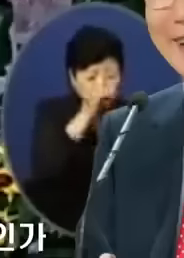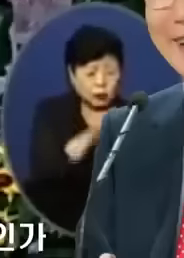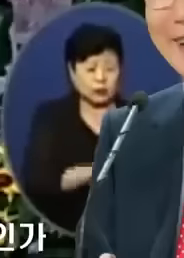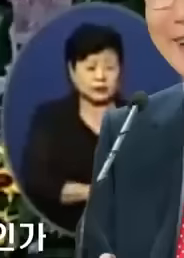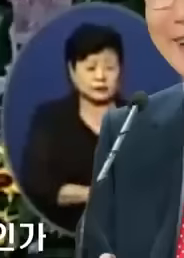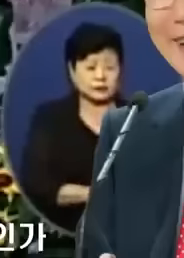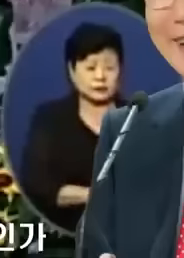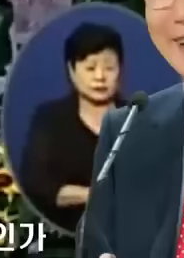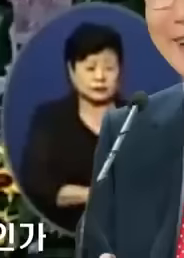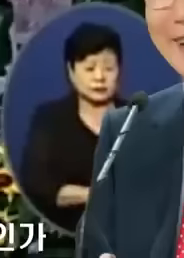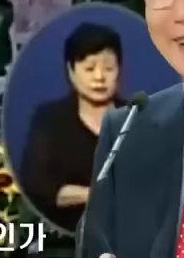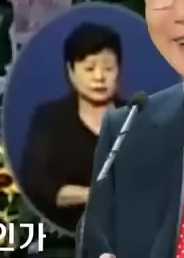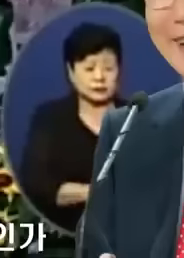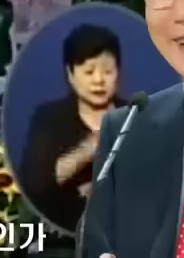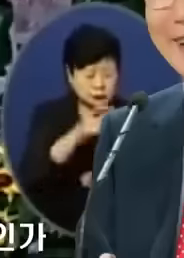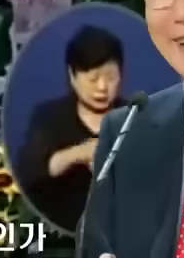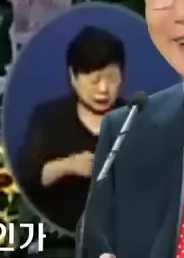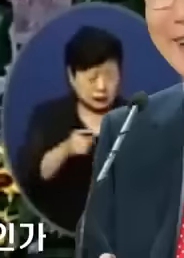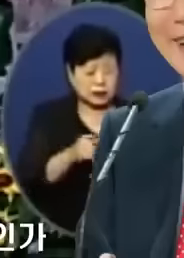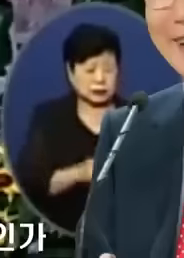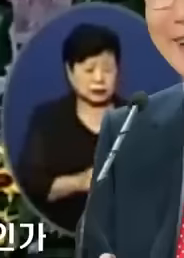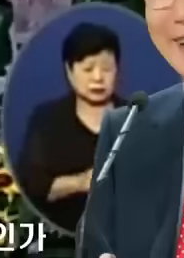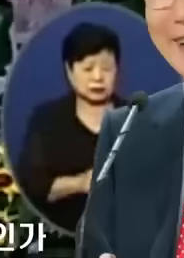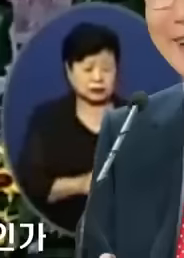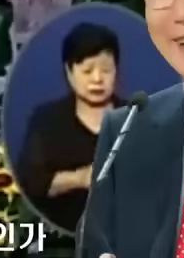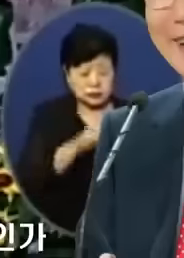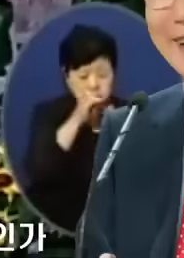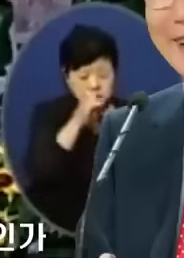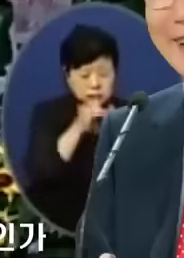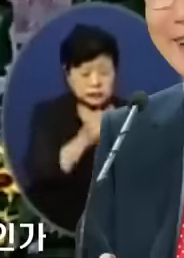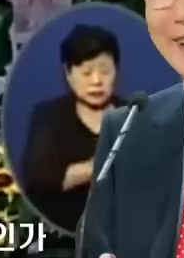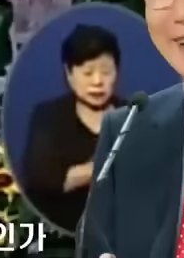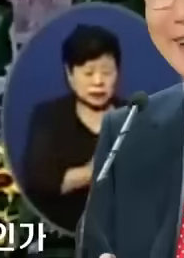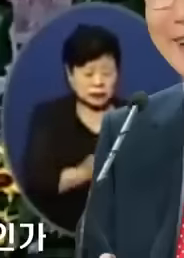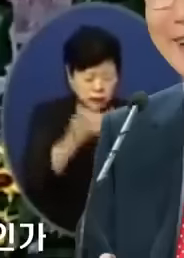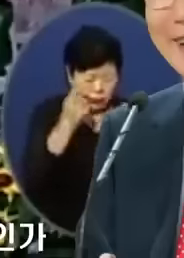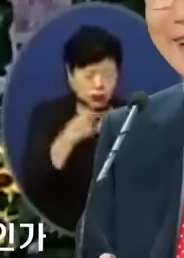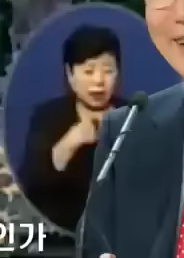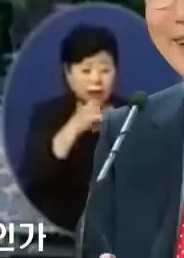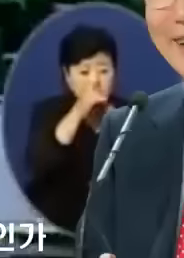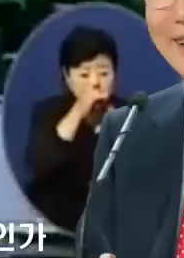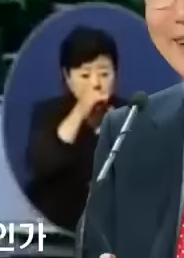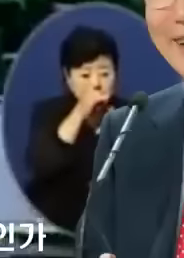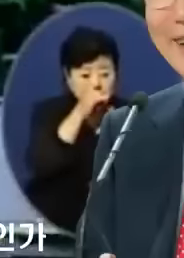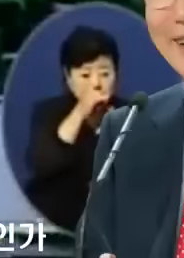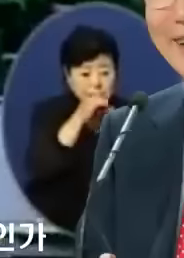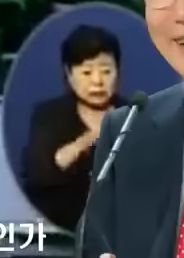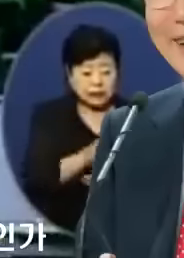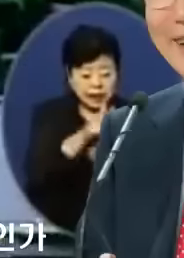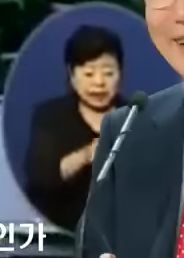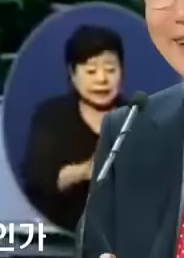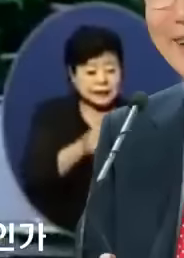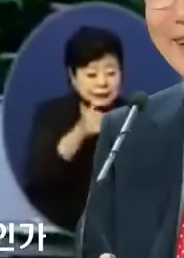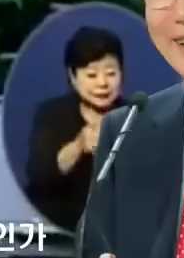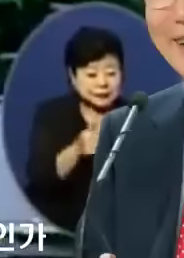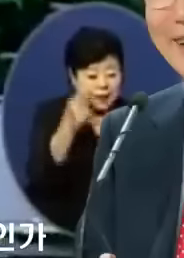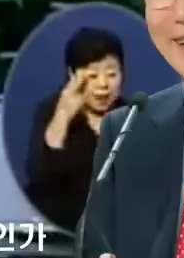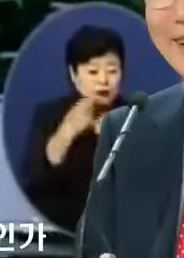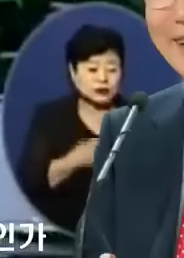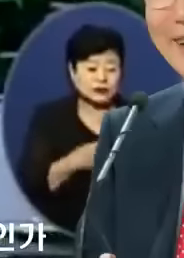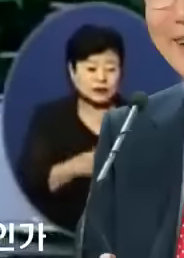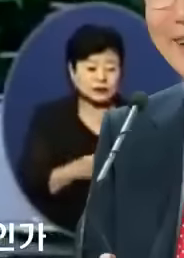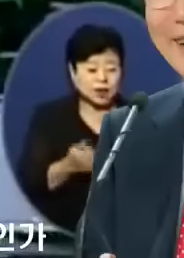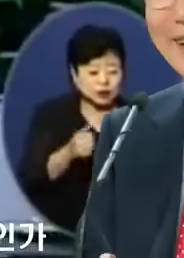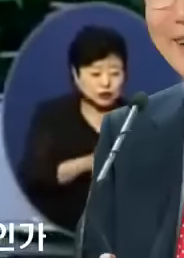물에 떠있기를 밤새도록 한 적도 있고 온갖 고통을 당한 것은 하나님이